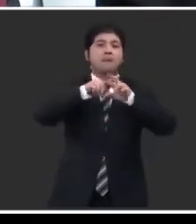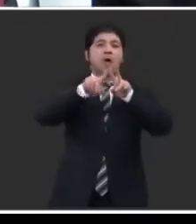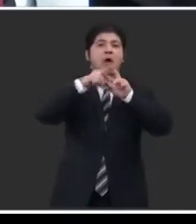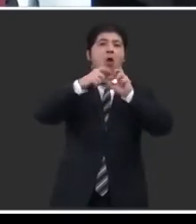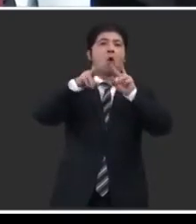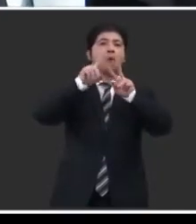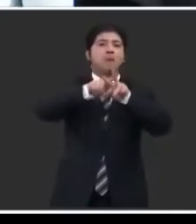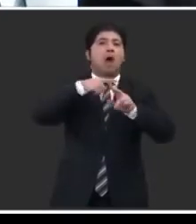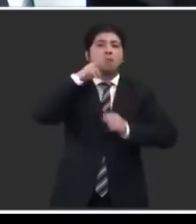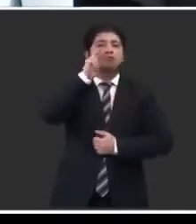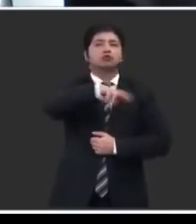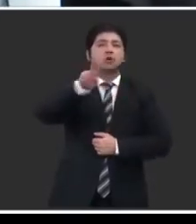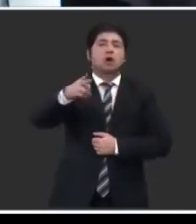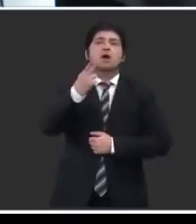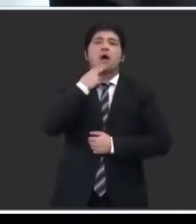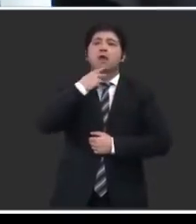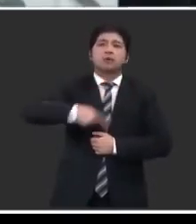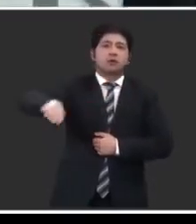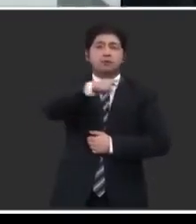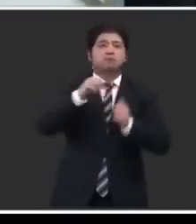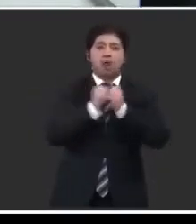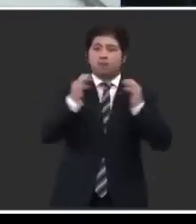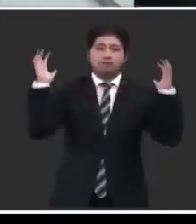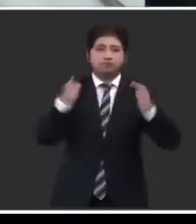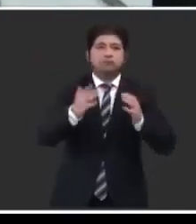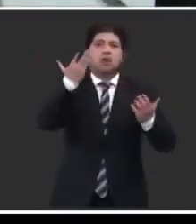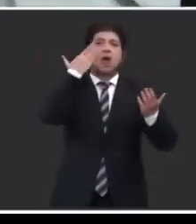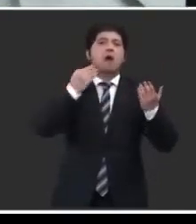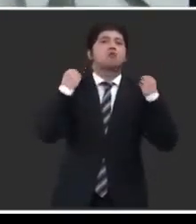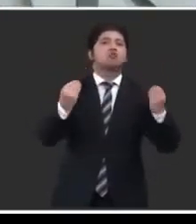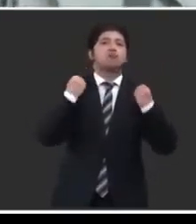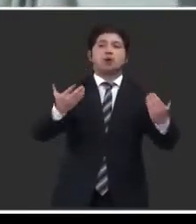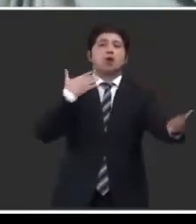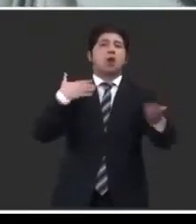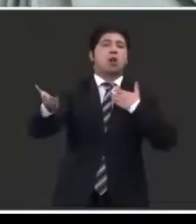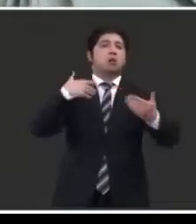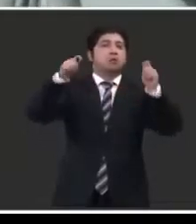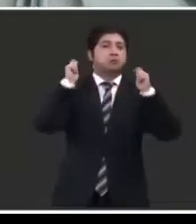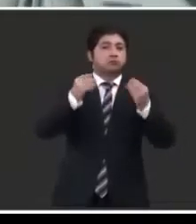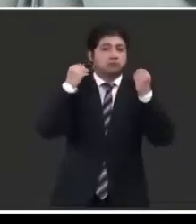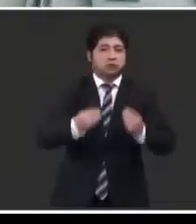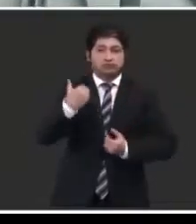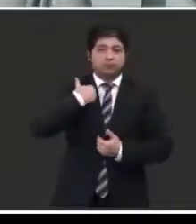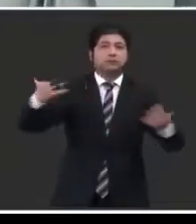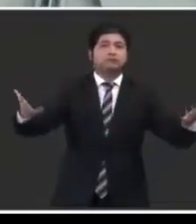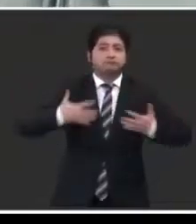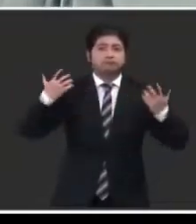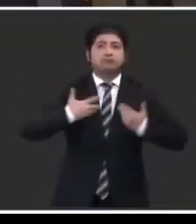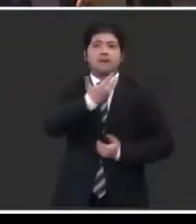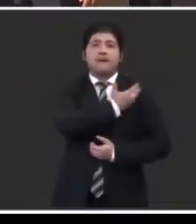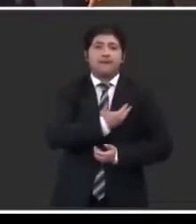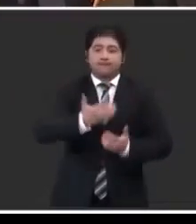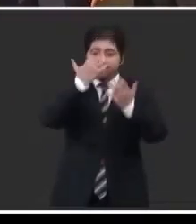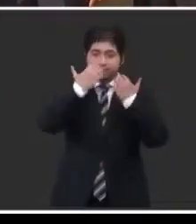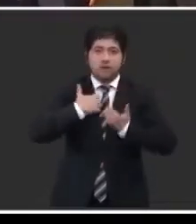Müzesi'nde kadınlarımızla keyifli bir sohbet gerçekleştirdik bizleri coşkuyla sevgiyle